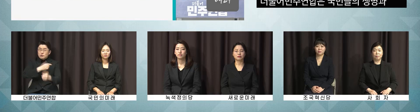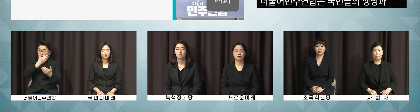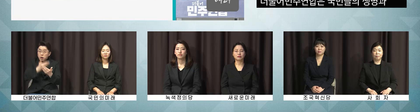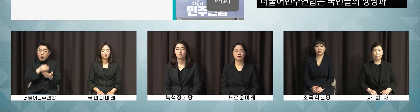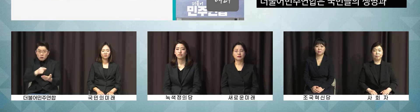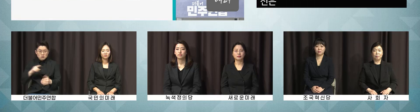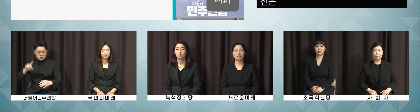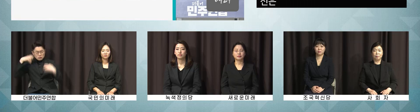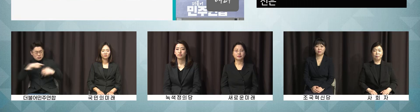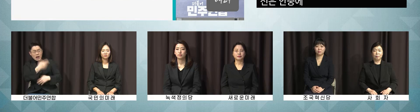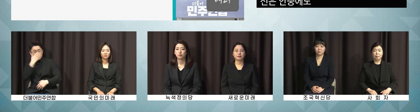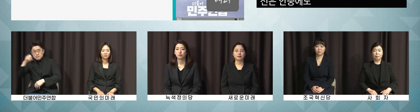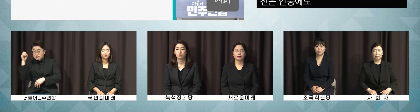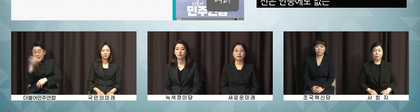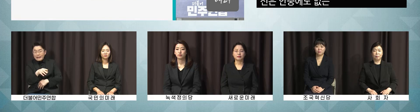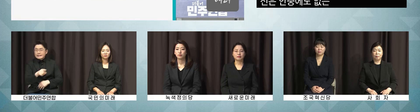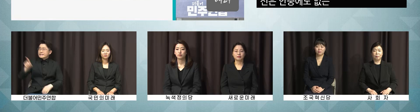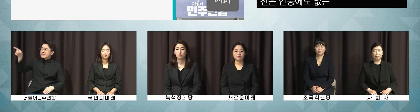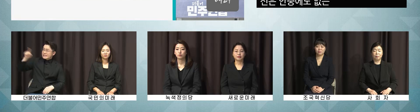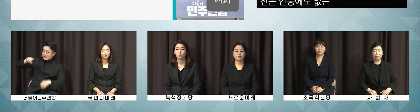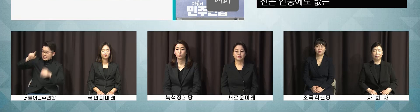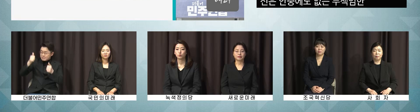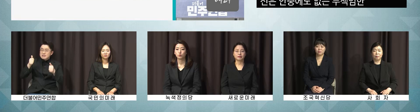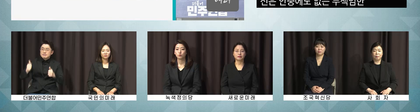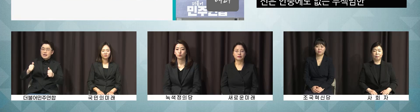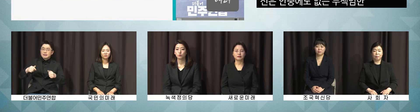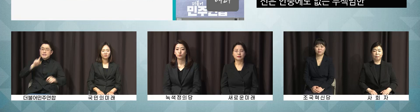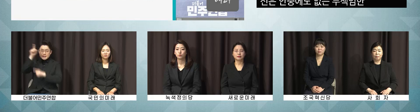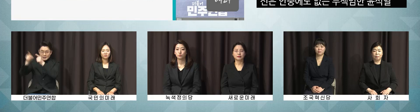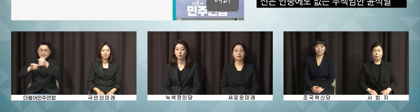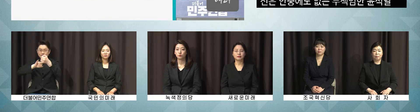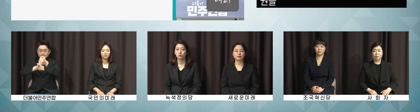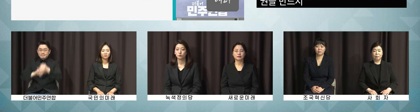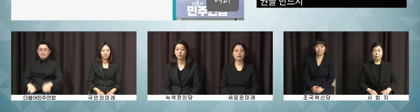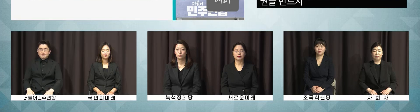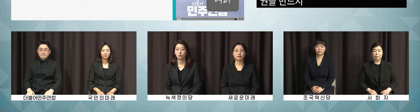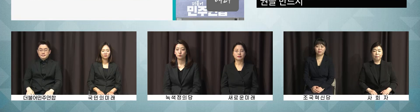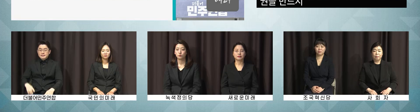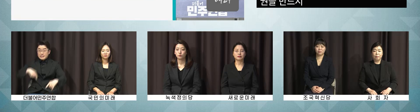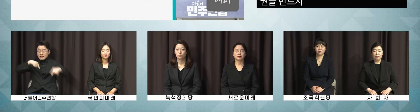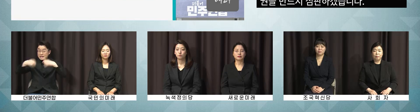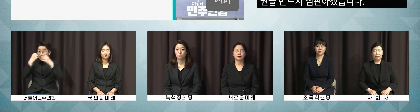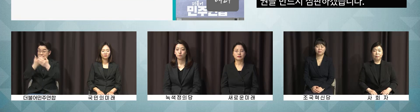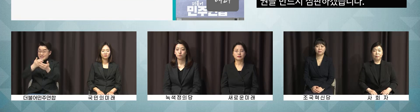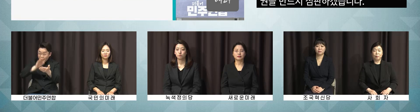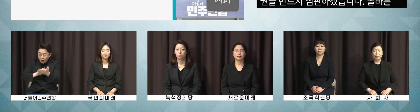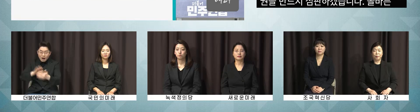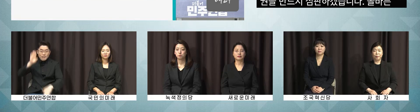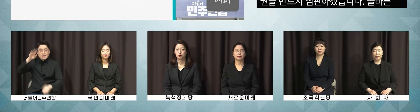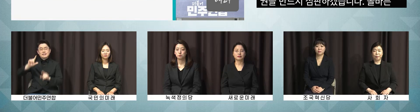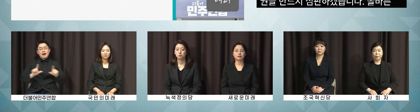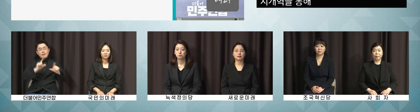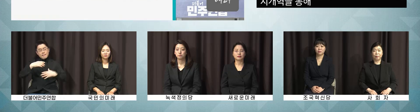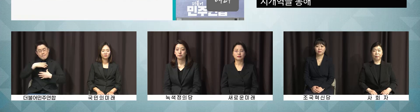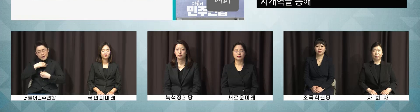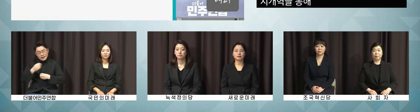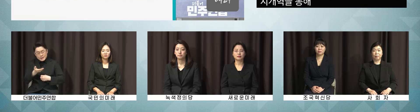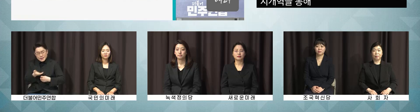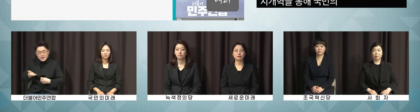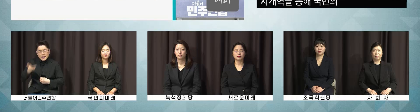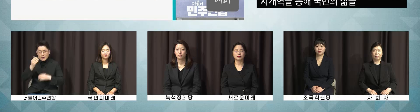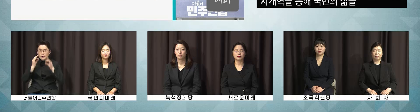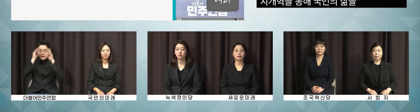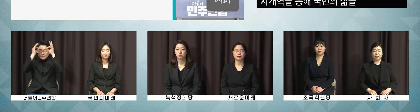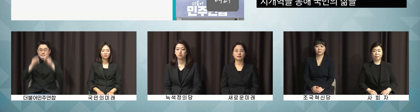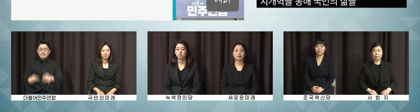무능하고 무책임한 윤석열 정권을 반드시 심판하겠습니다. 올바른 정치개혁을 통해 국민의 삶을 온기로